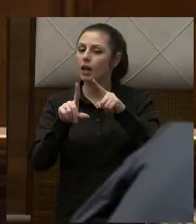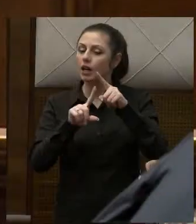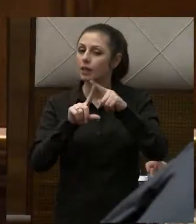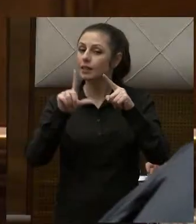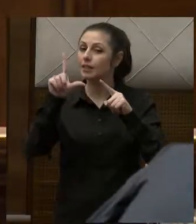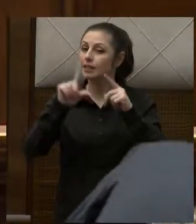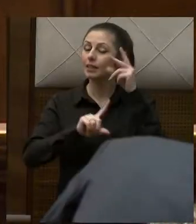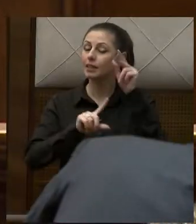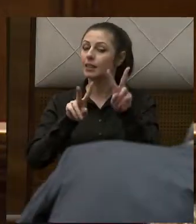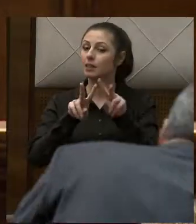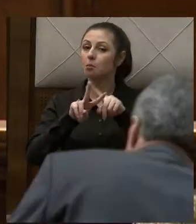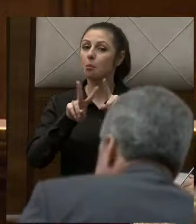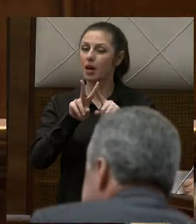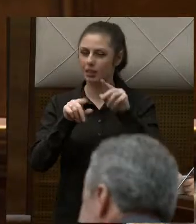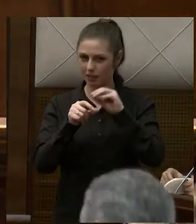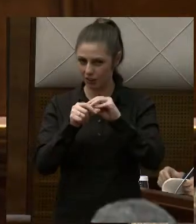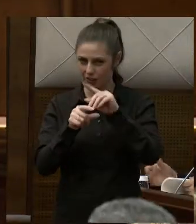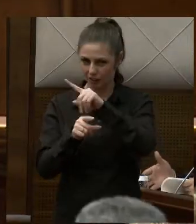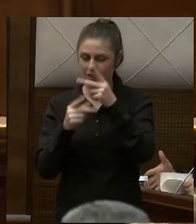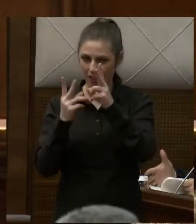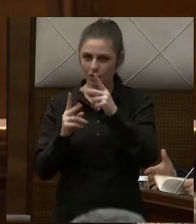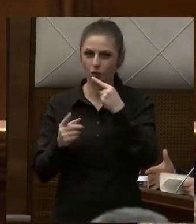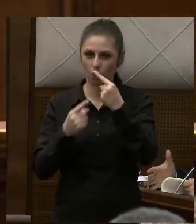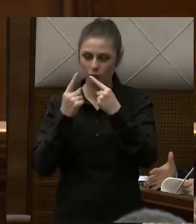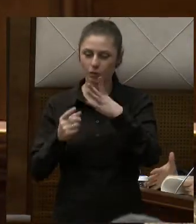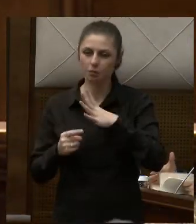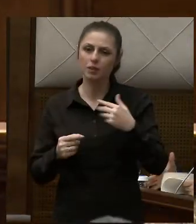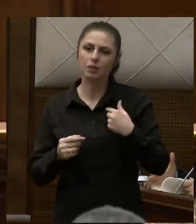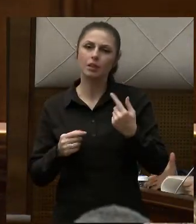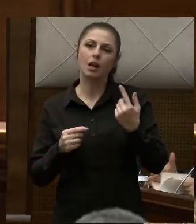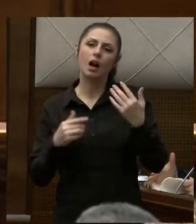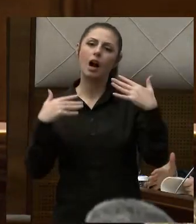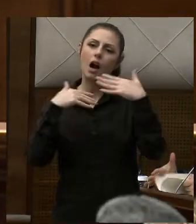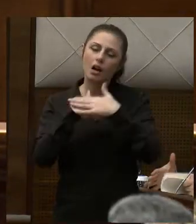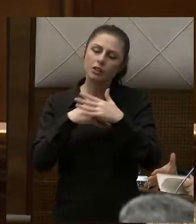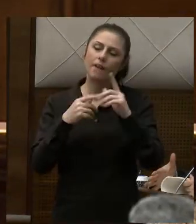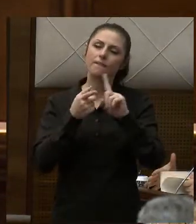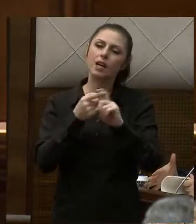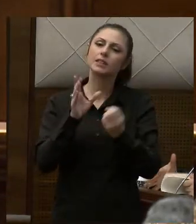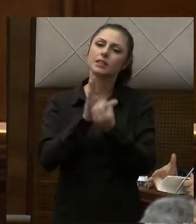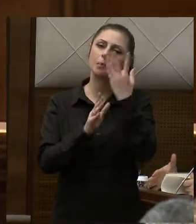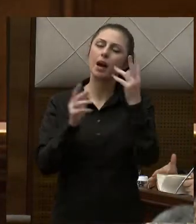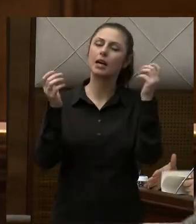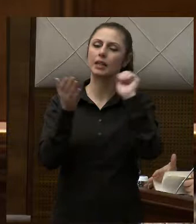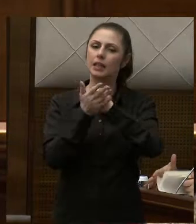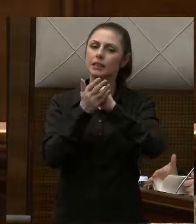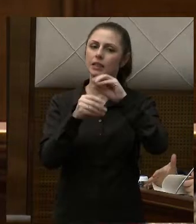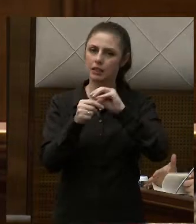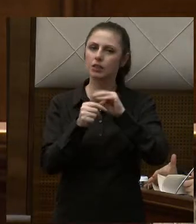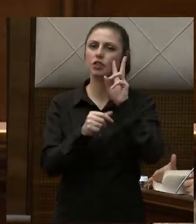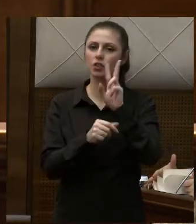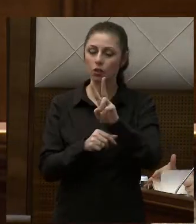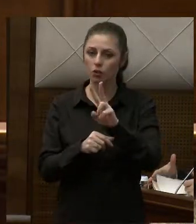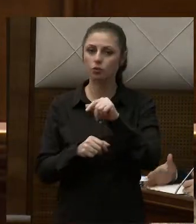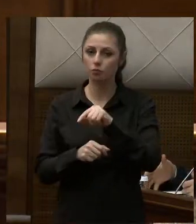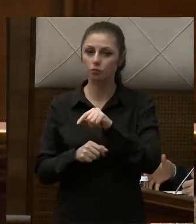yat limanı ile ilgili bir açıklamada bulundu. Ben de sabahleyin akşam ve sabah gazetelerinde gördüm. Son zamanlarda akşam ve